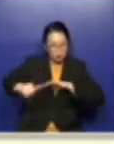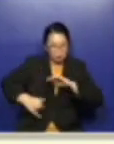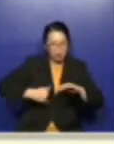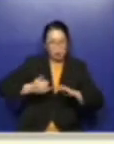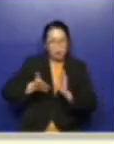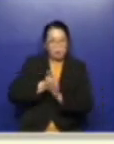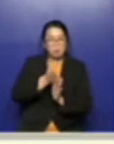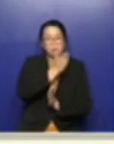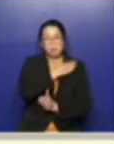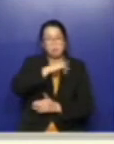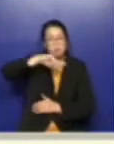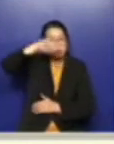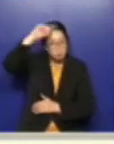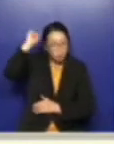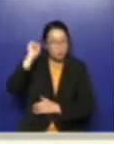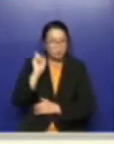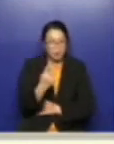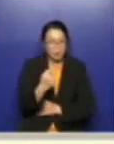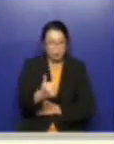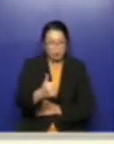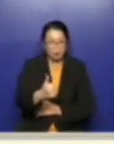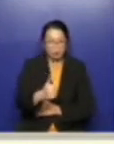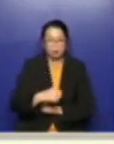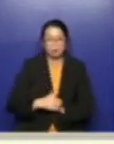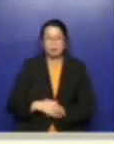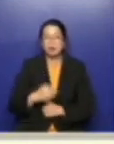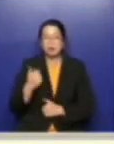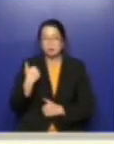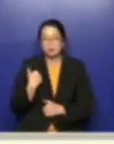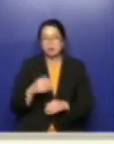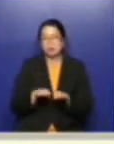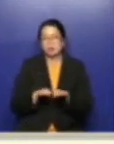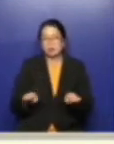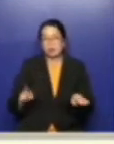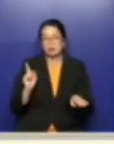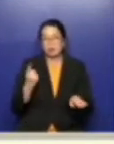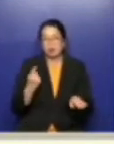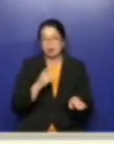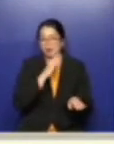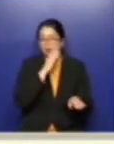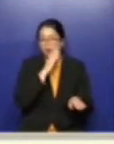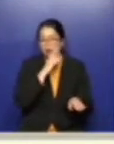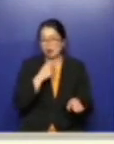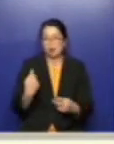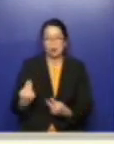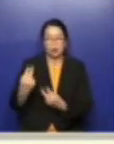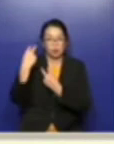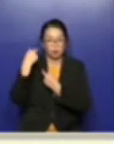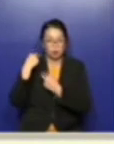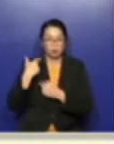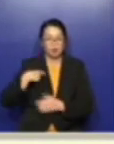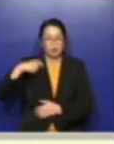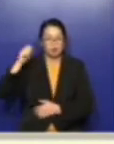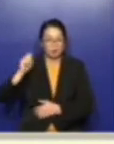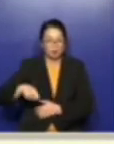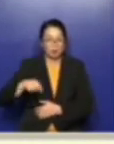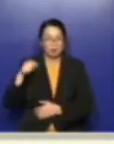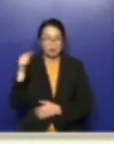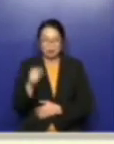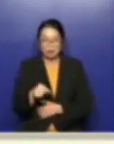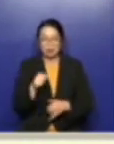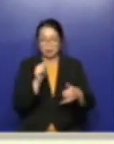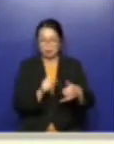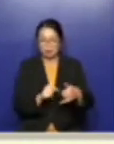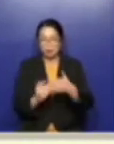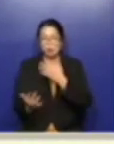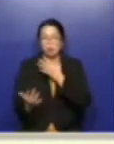ไหมนะครับในกรณีนี้เนี่ยก็มีหลักเกณฑ์อย่างนี้ครับว่าถ้าศาลมีคำพิพากษาถึงที่สุดให้